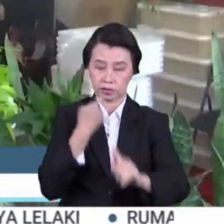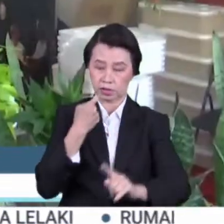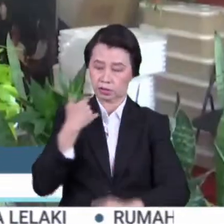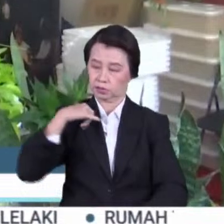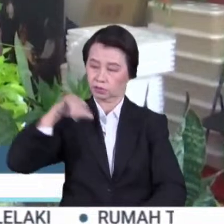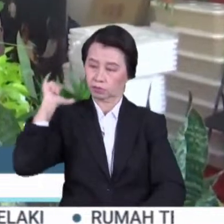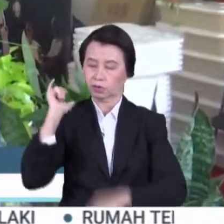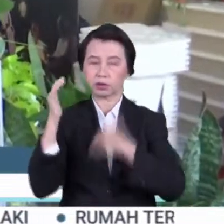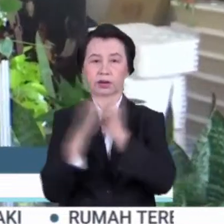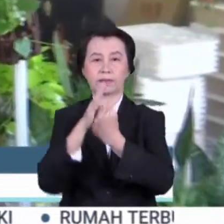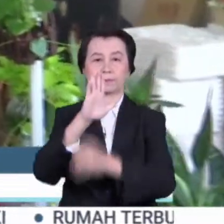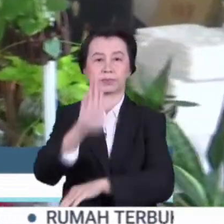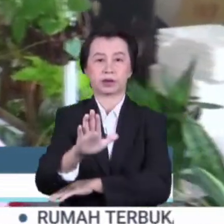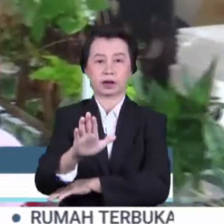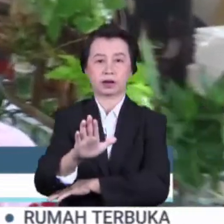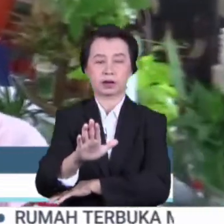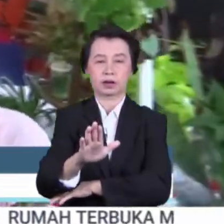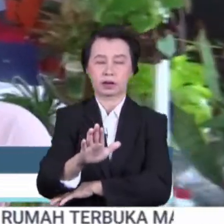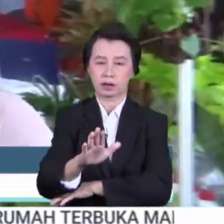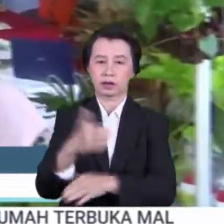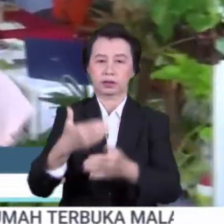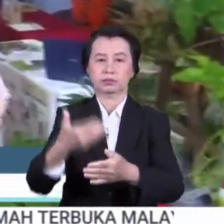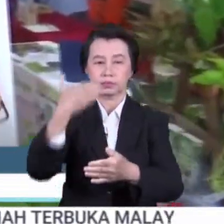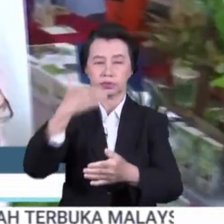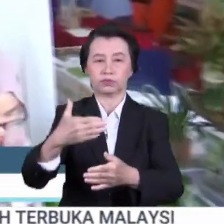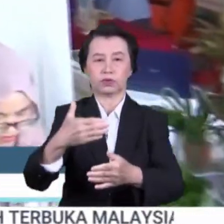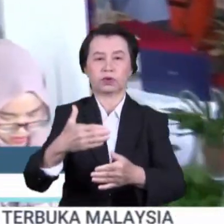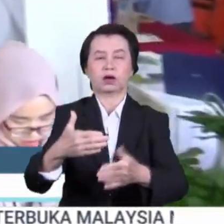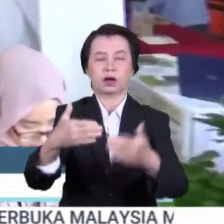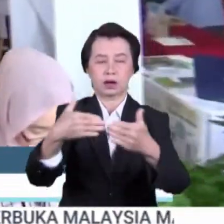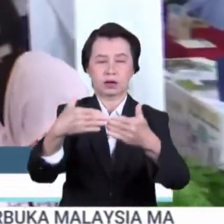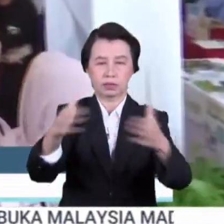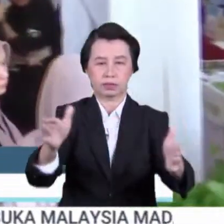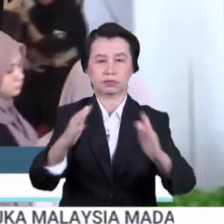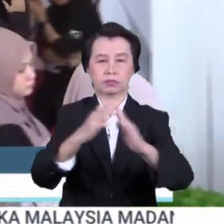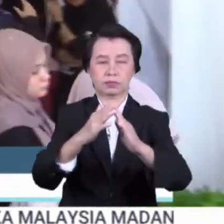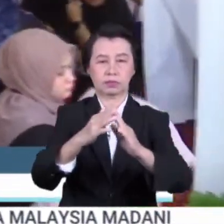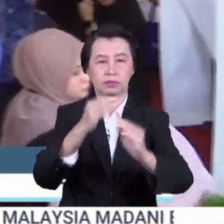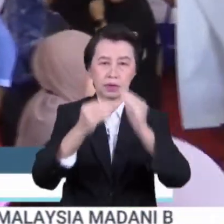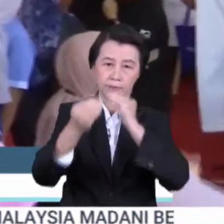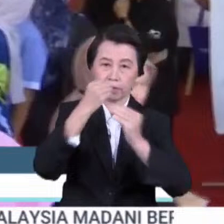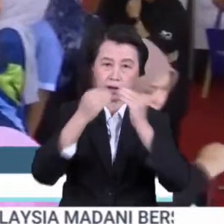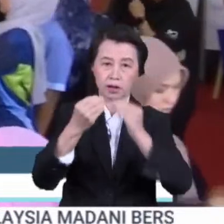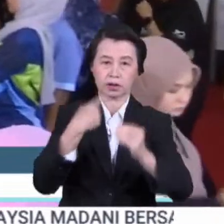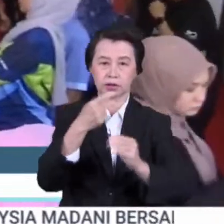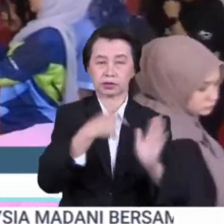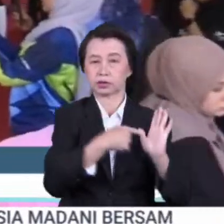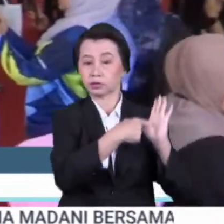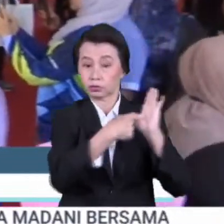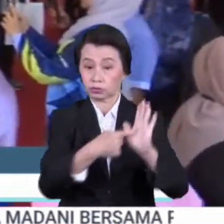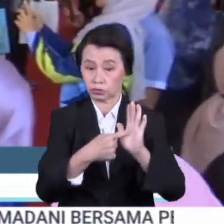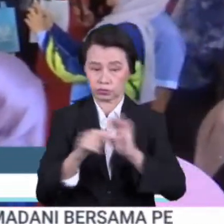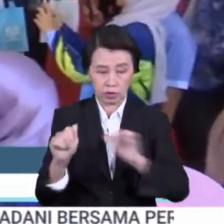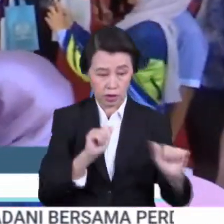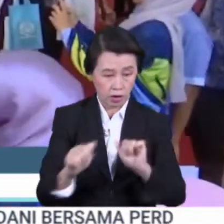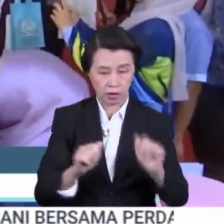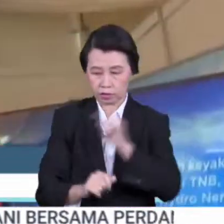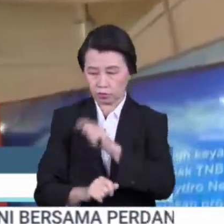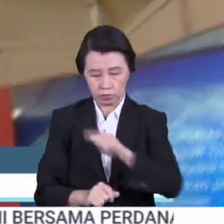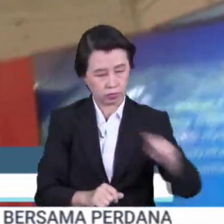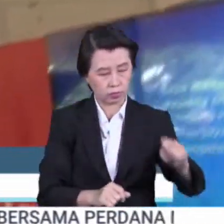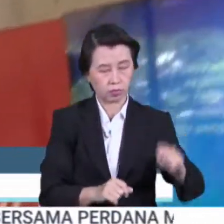sehingga ke petang ini sebelum berlangsungnya Rumah Terbuka Madani, yang mana kami menampilkan pelbagai aktiviti yang